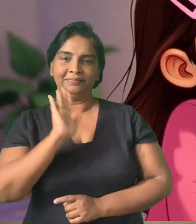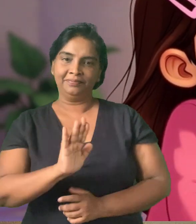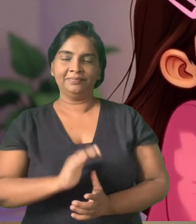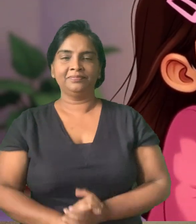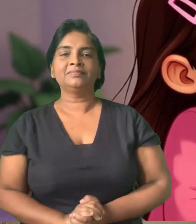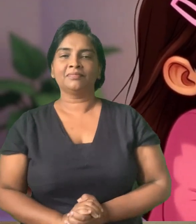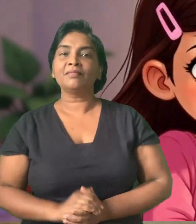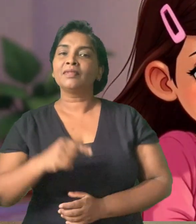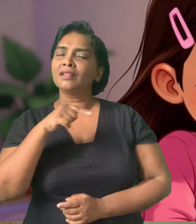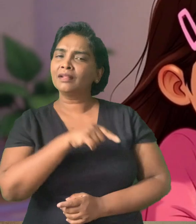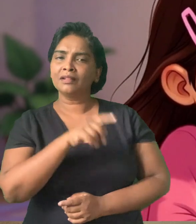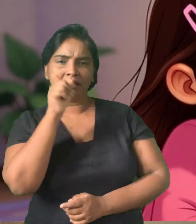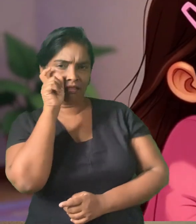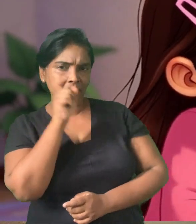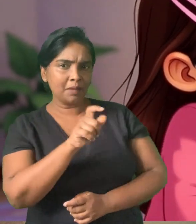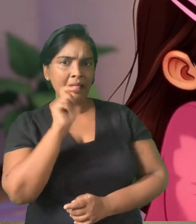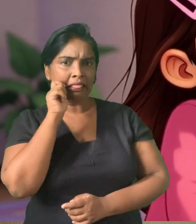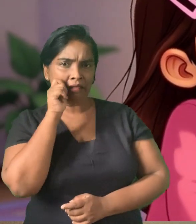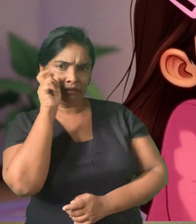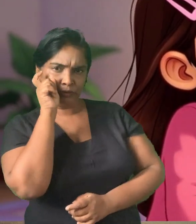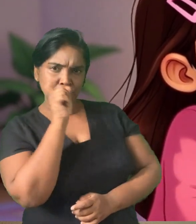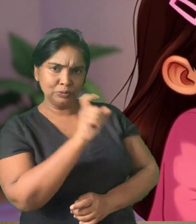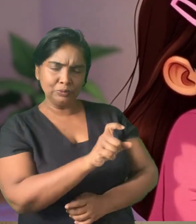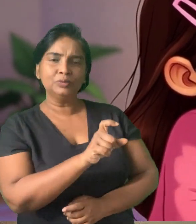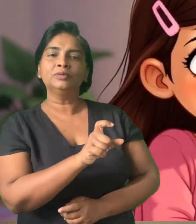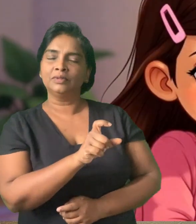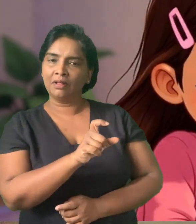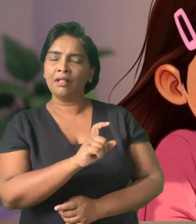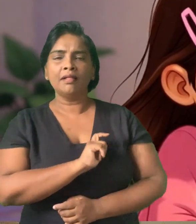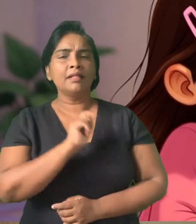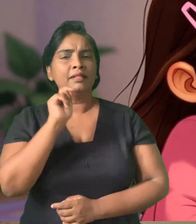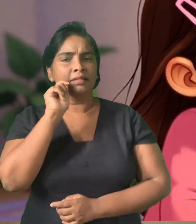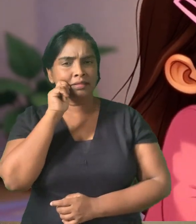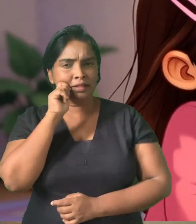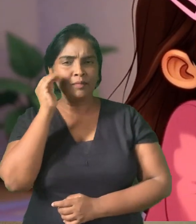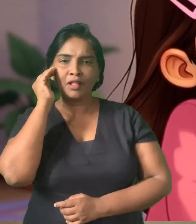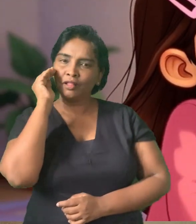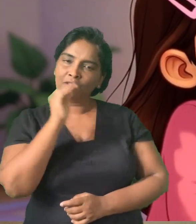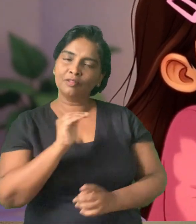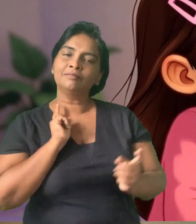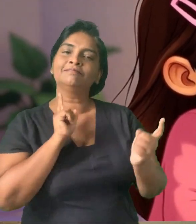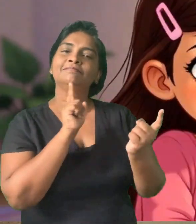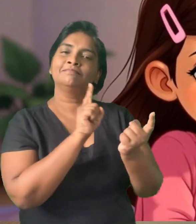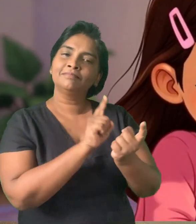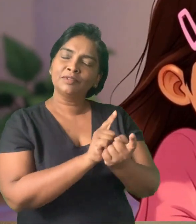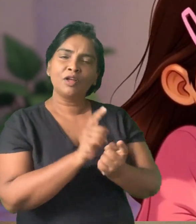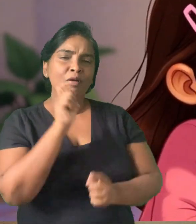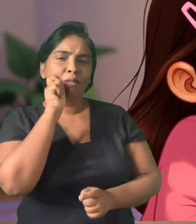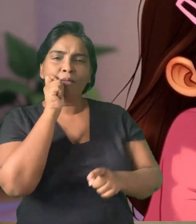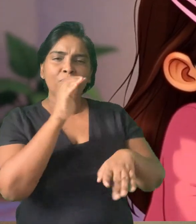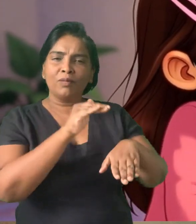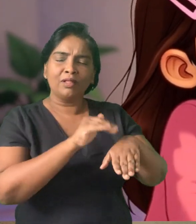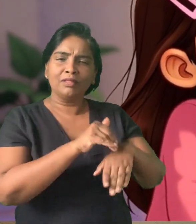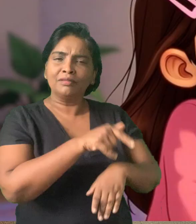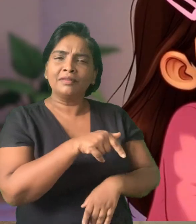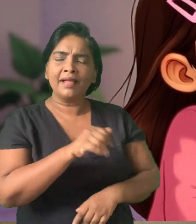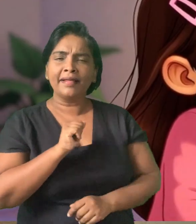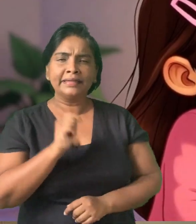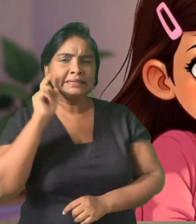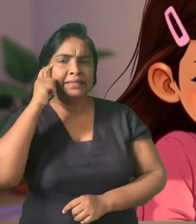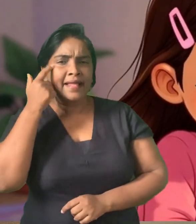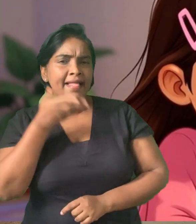හිටියා. ඉතින් මේක දැක්ක තාත්තා. තාත්තා මේ දුව ගාවට ගිහිල්ලා ඇහුවා පුතේ ඇයි